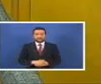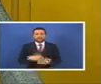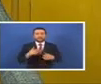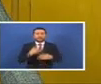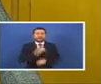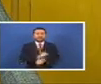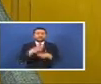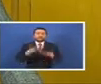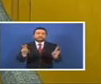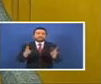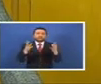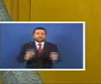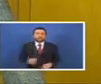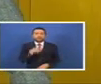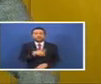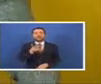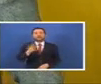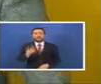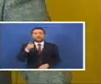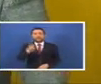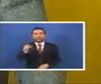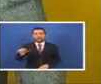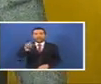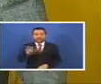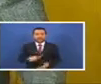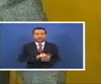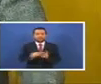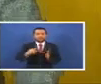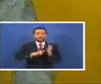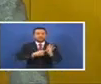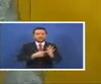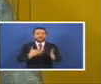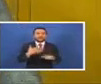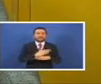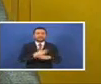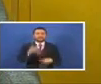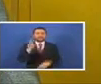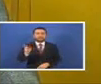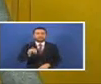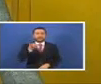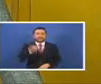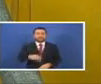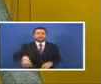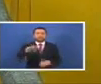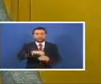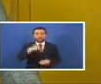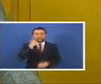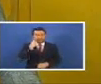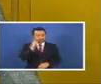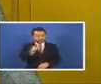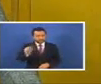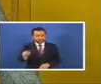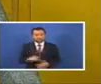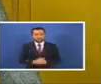tahliye edildiler. Yani onlar hakkındaki bütün delilleri, onlar hakkındaki bütün tanıklıkları